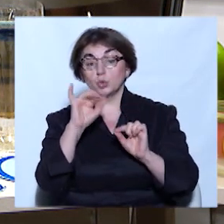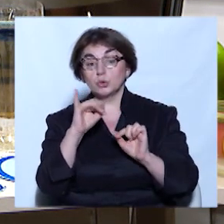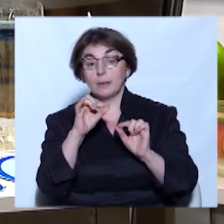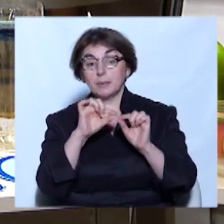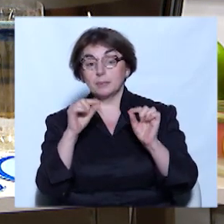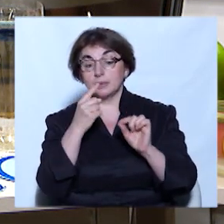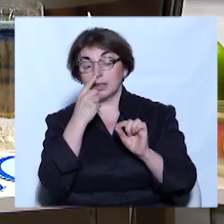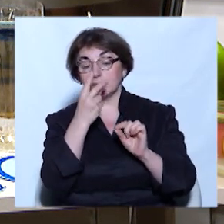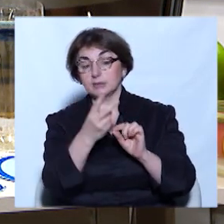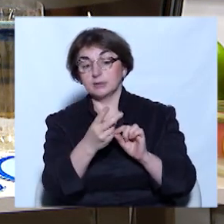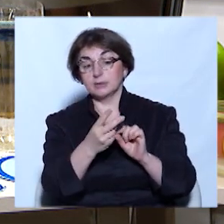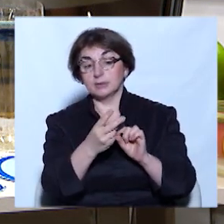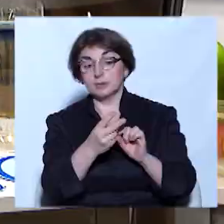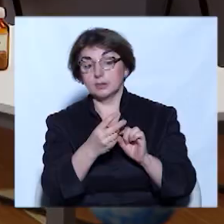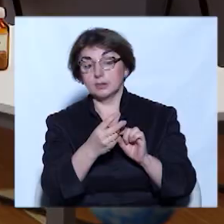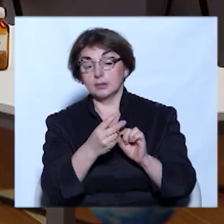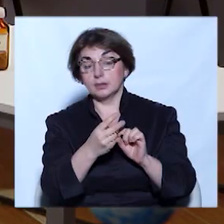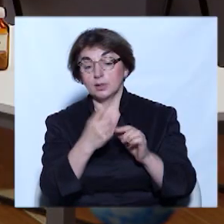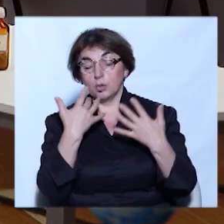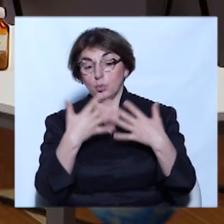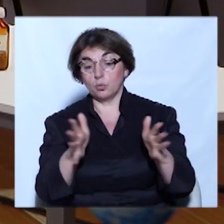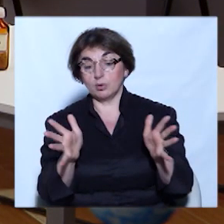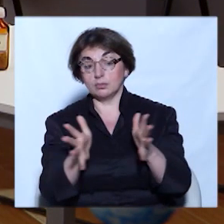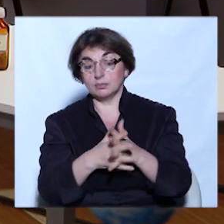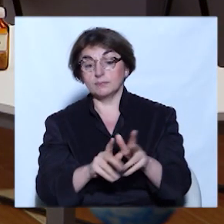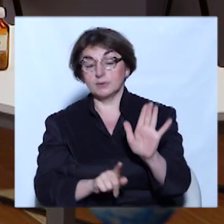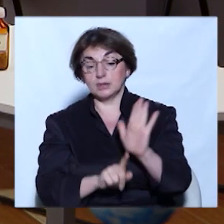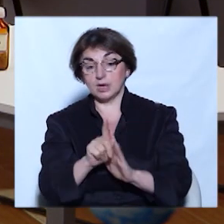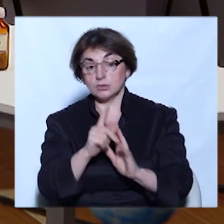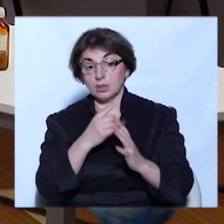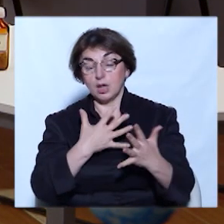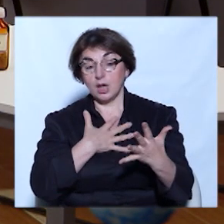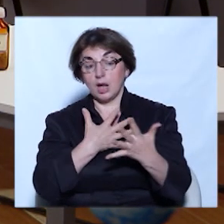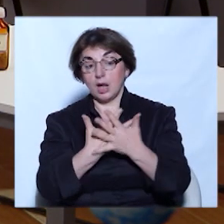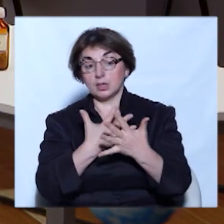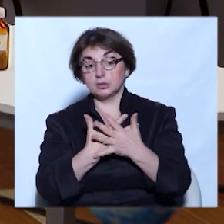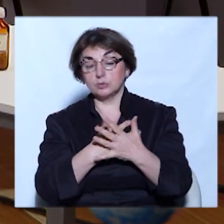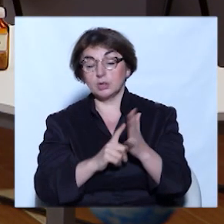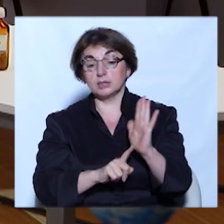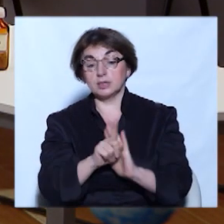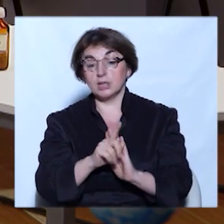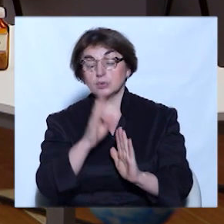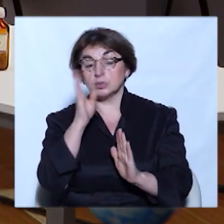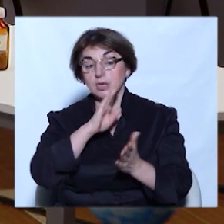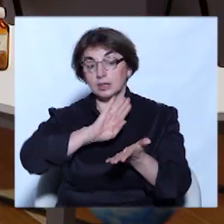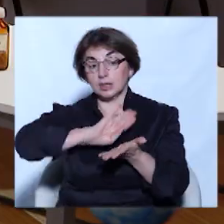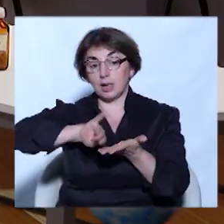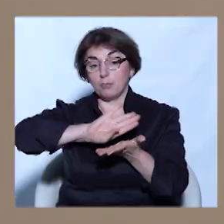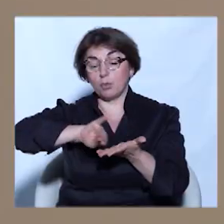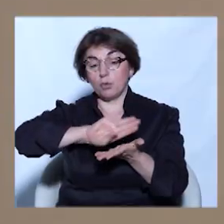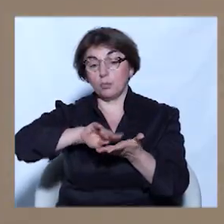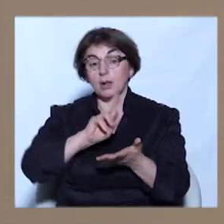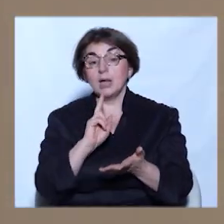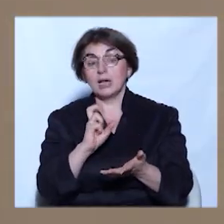რამდენიმე აი წავიდა რეაქცია, თქვენ ხედავთ, რომ აქტიურად დაიწყო წყალბადის გამოყოფა